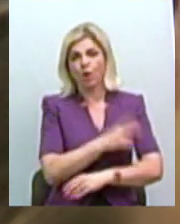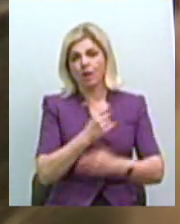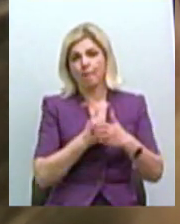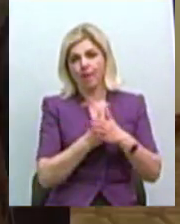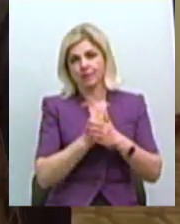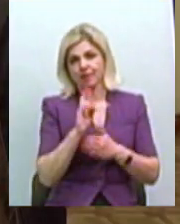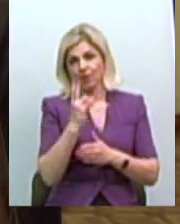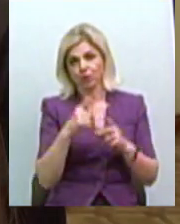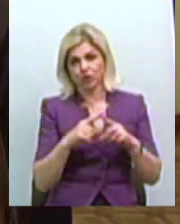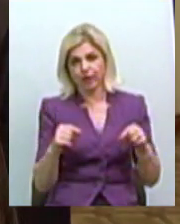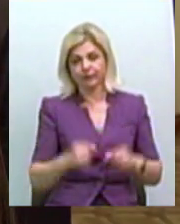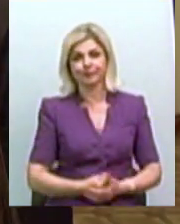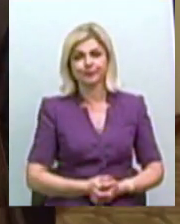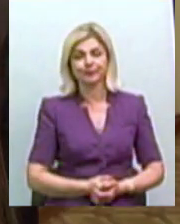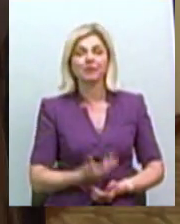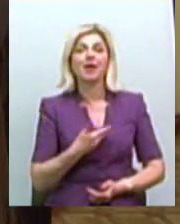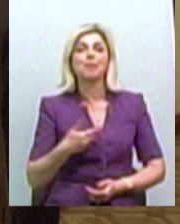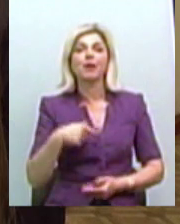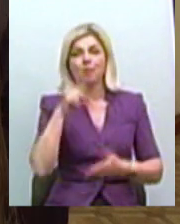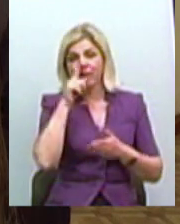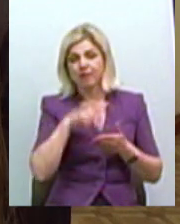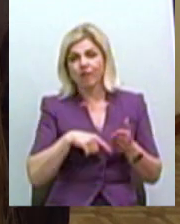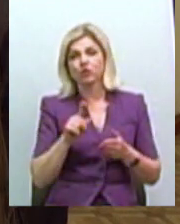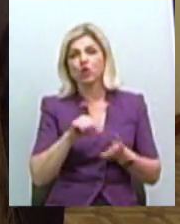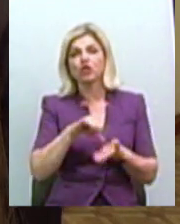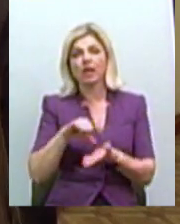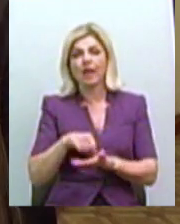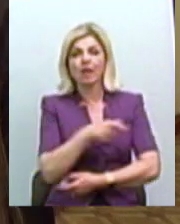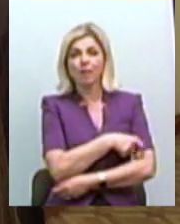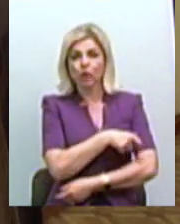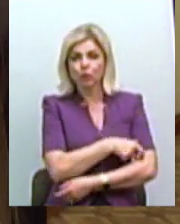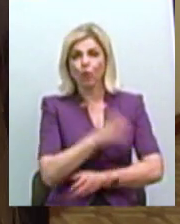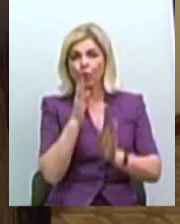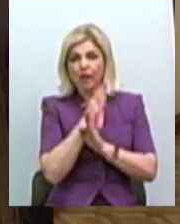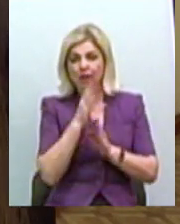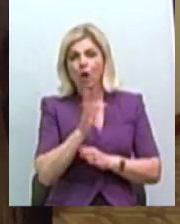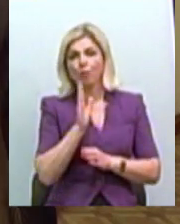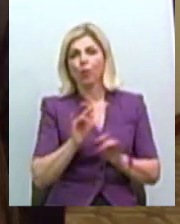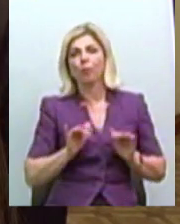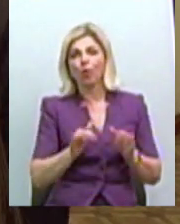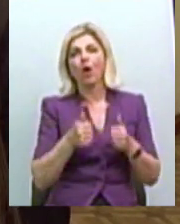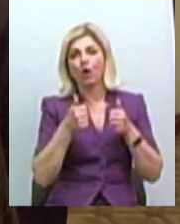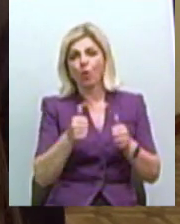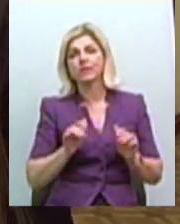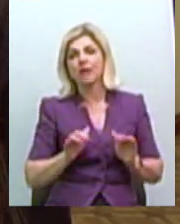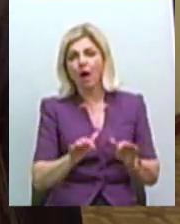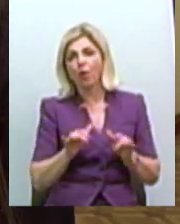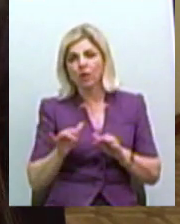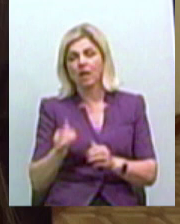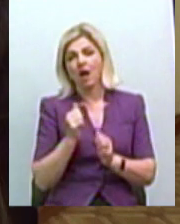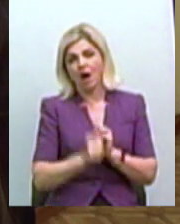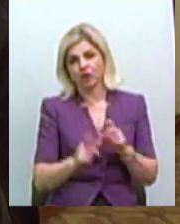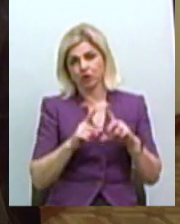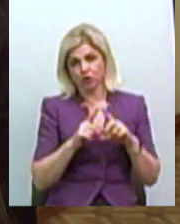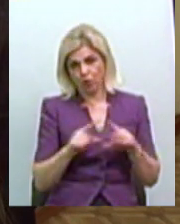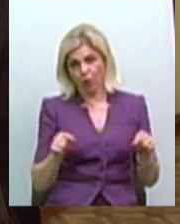миколаївських шкіл. Ми сподіваємося, що члени екопатрулів будуть проводити дуже гарні заходи, дуже корисні заходи у кожній